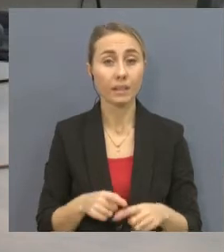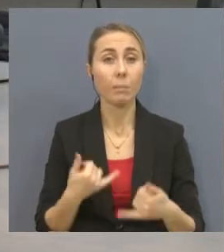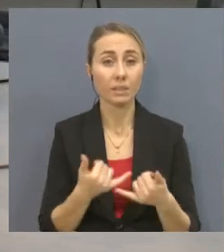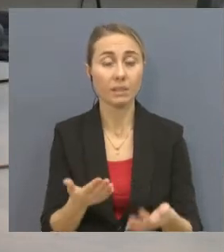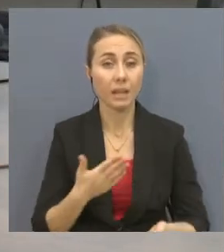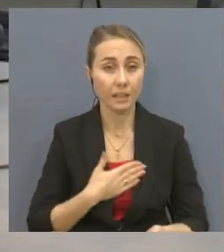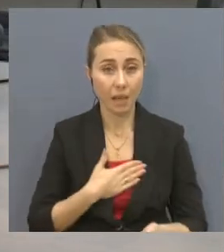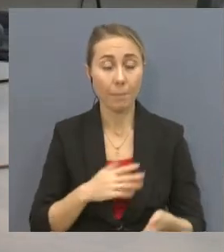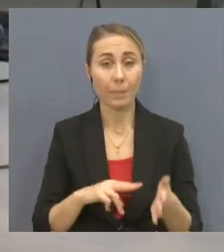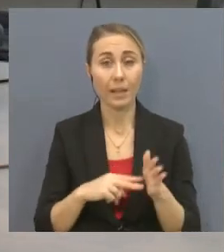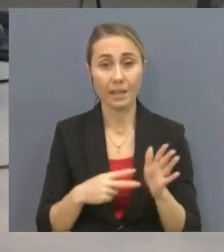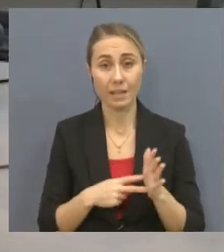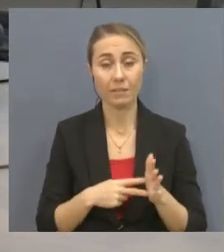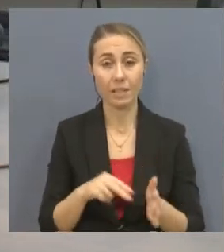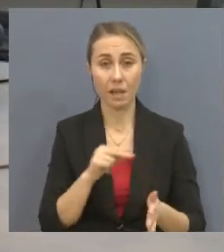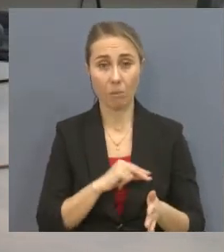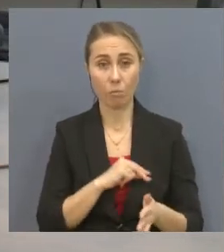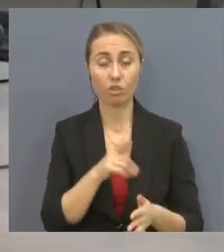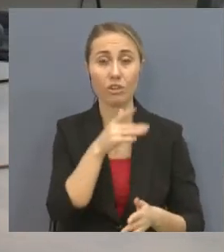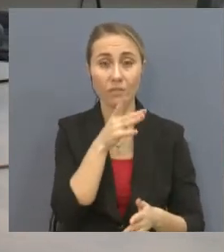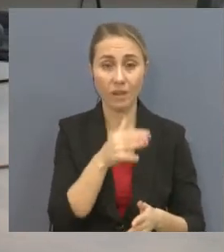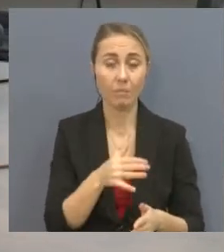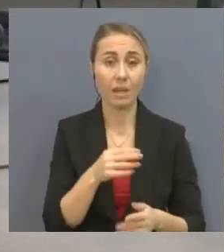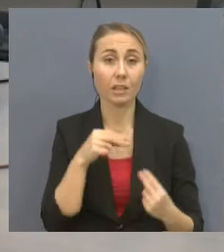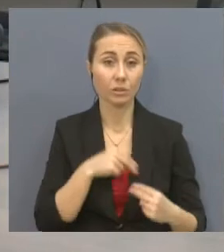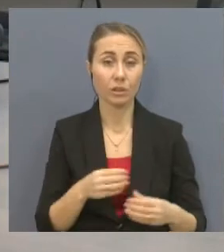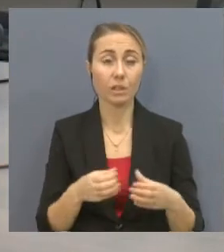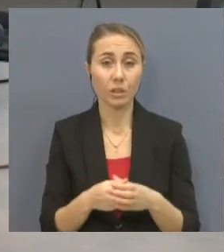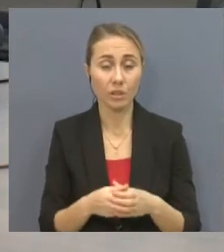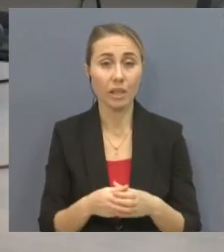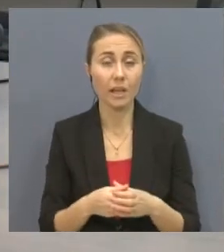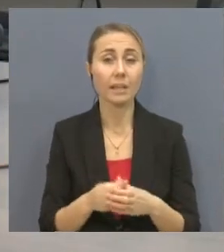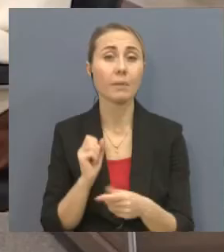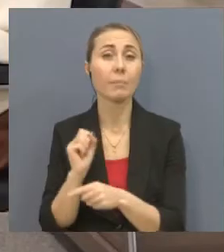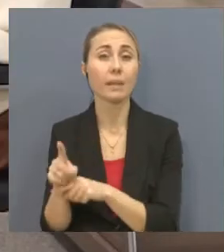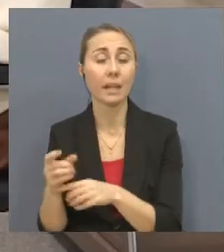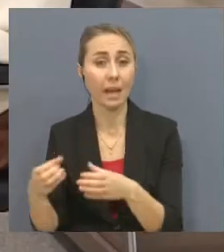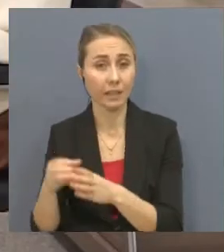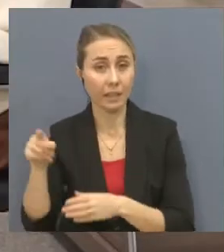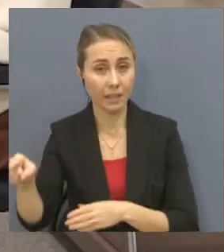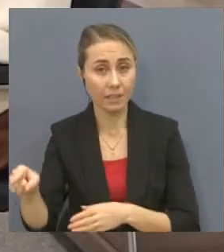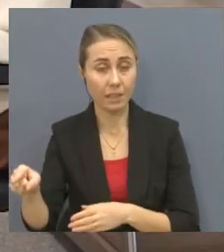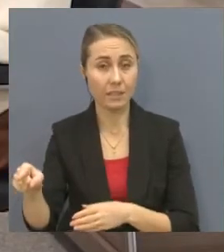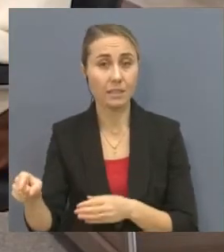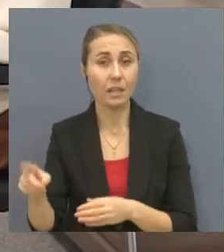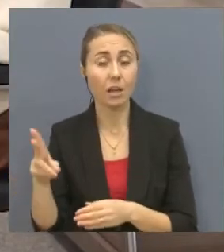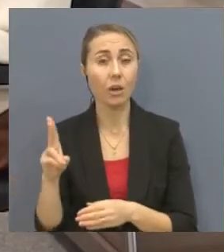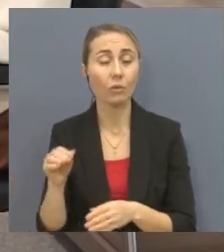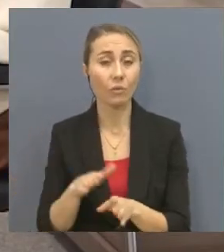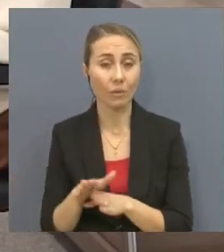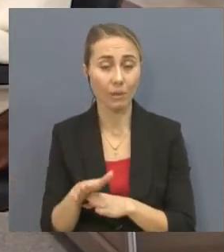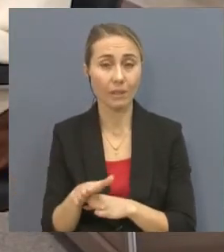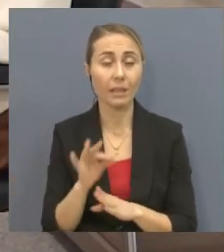планировать рабочее время сотрудников подрядных организаций и позволит более